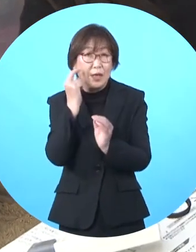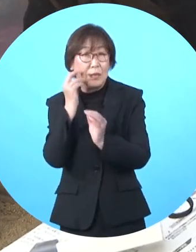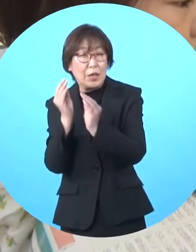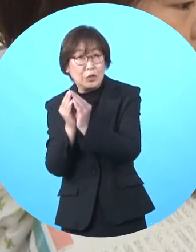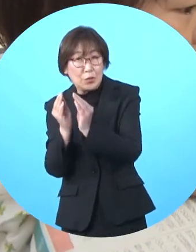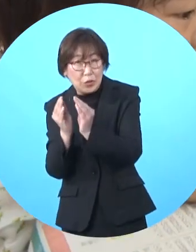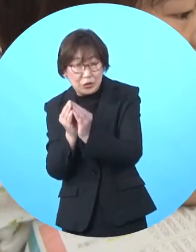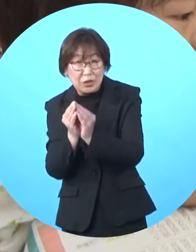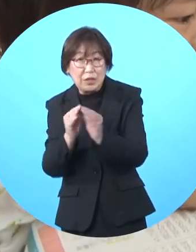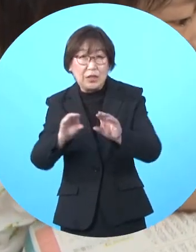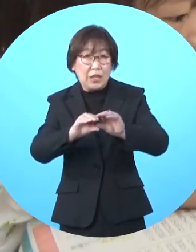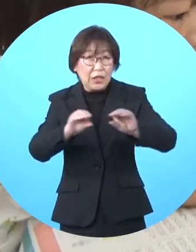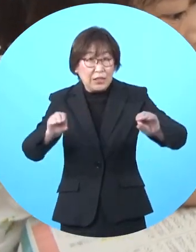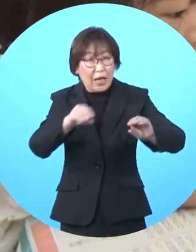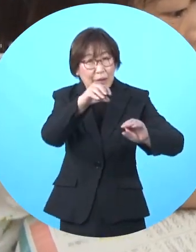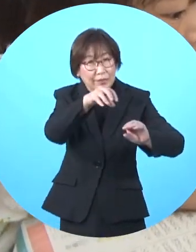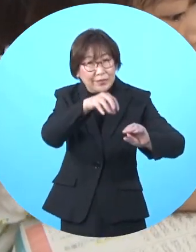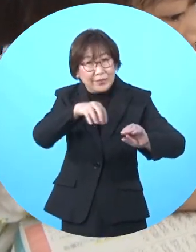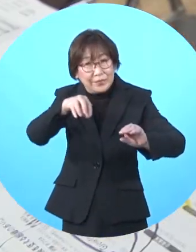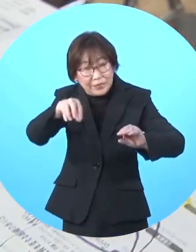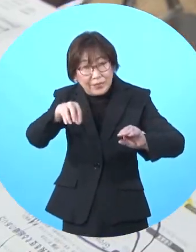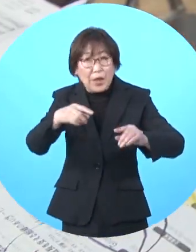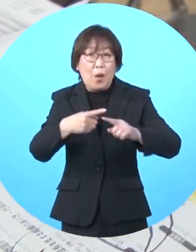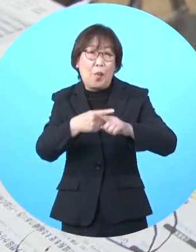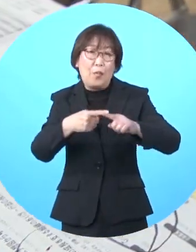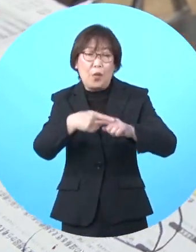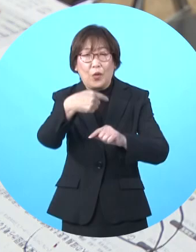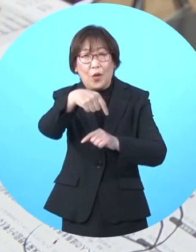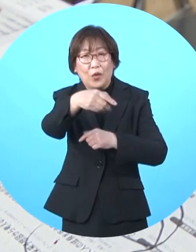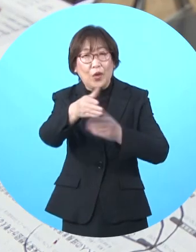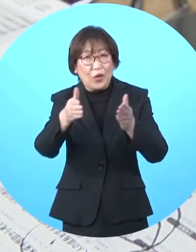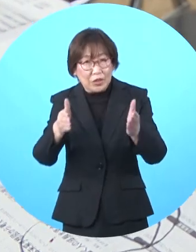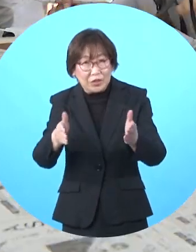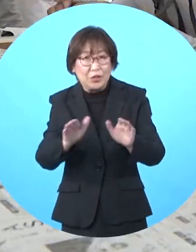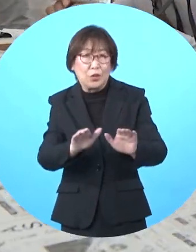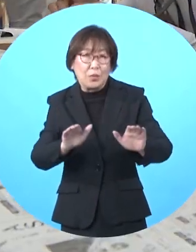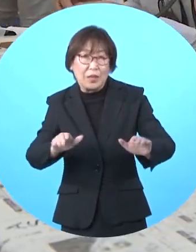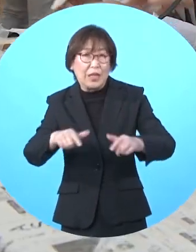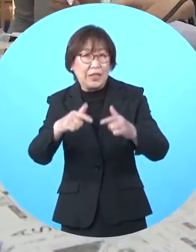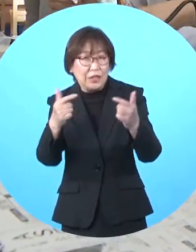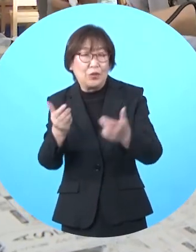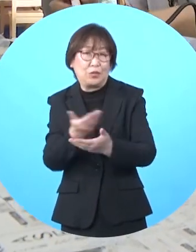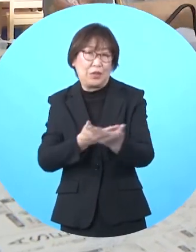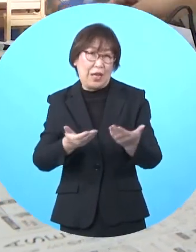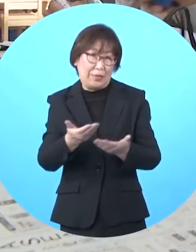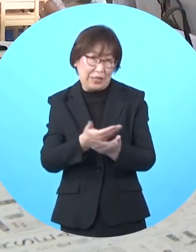作る木工教室も開かれ、子どもたちが木と触れ合いました。